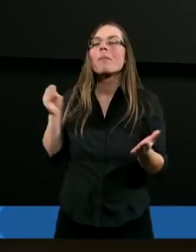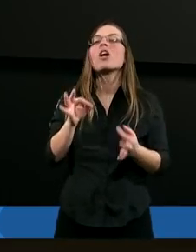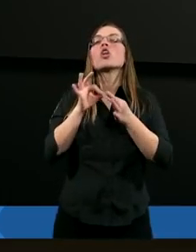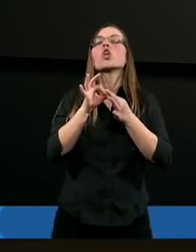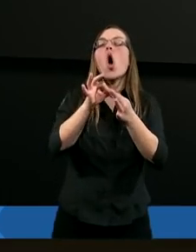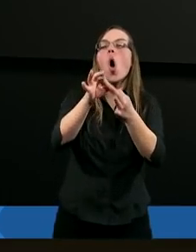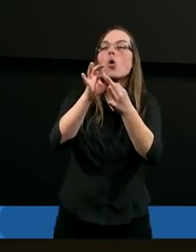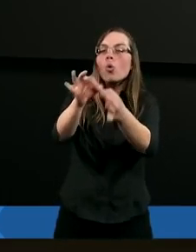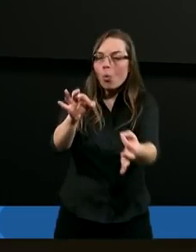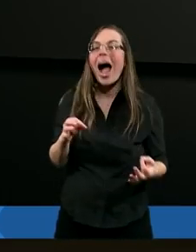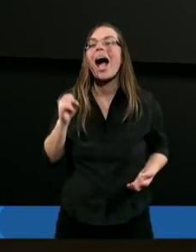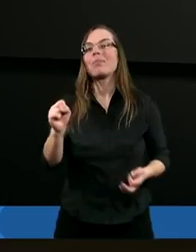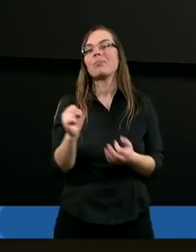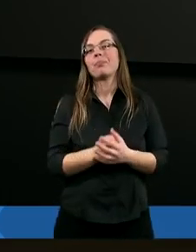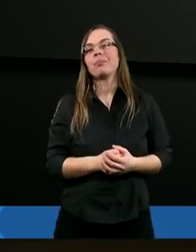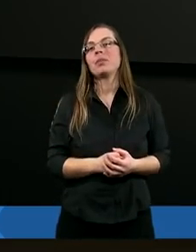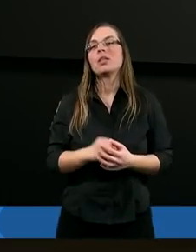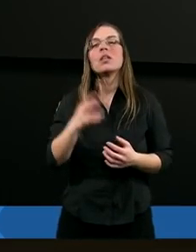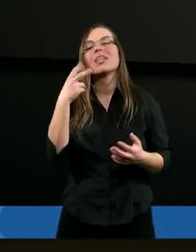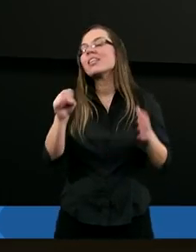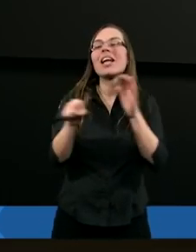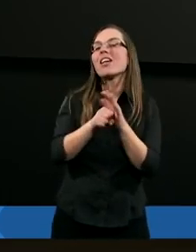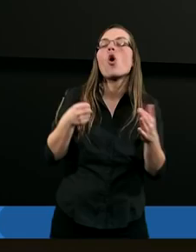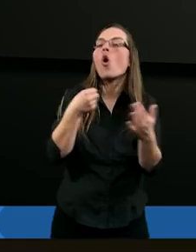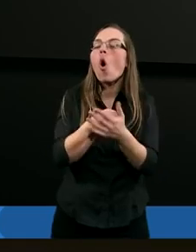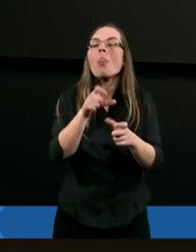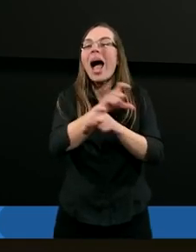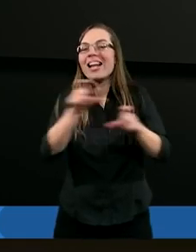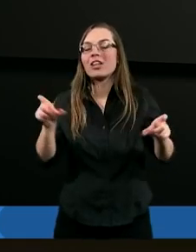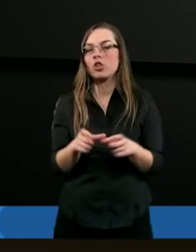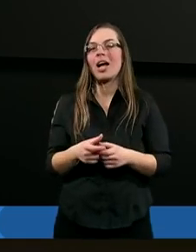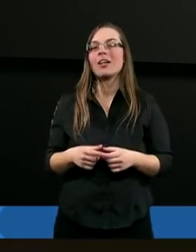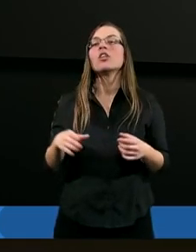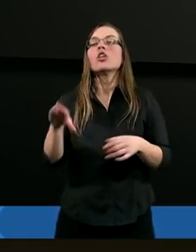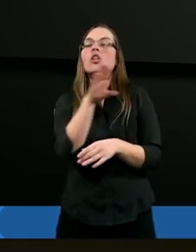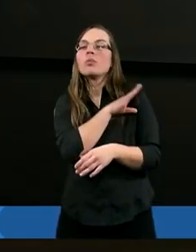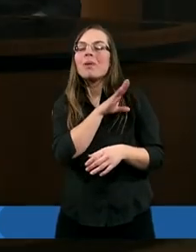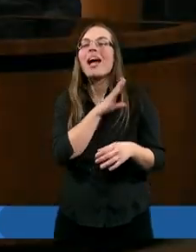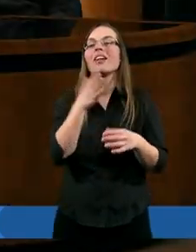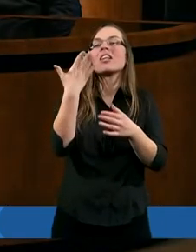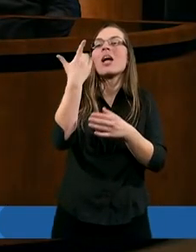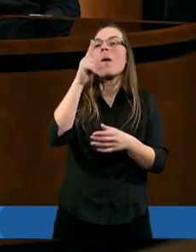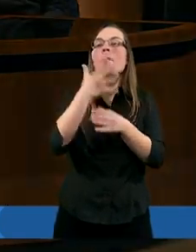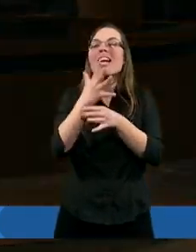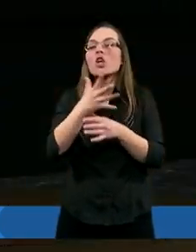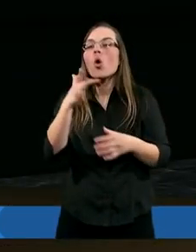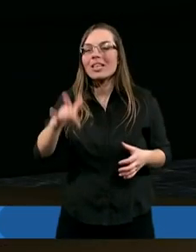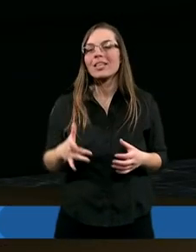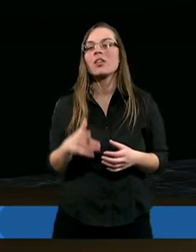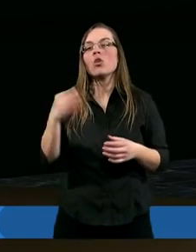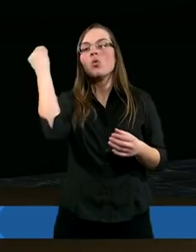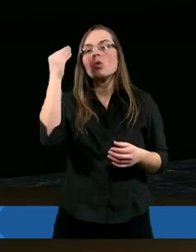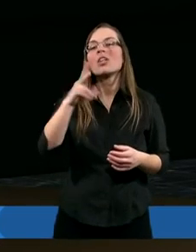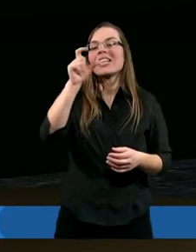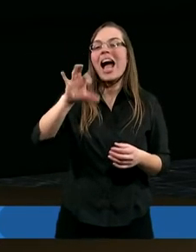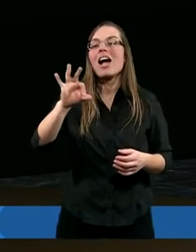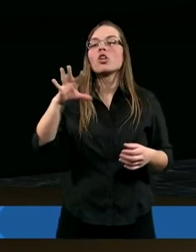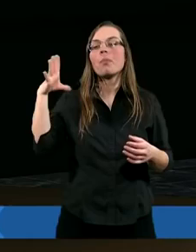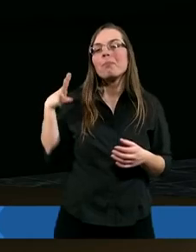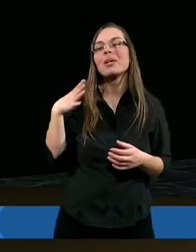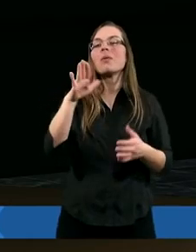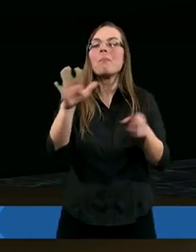ciągła. Czas niedokonany 13, 52. Uczniowie